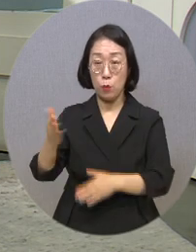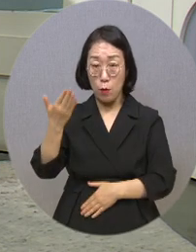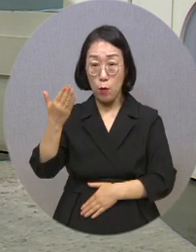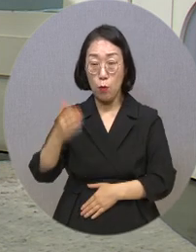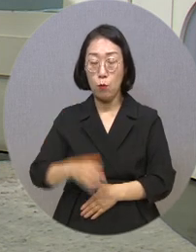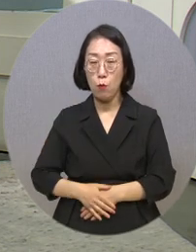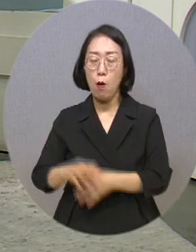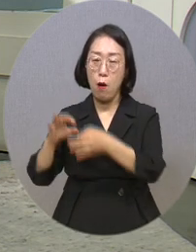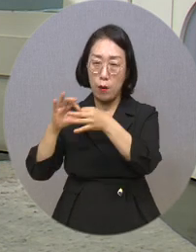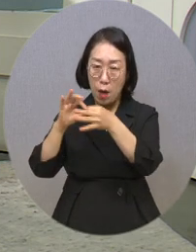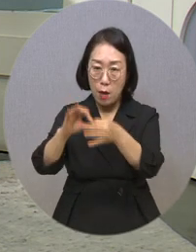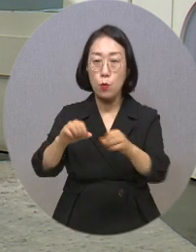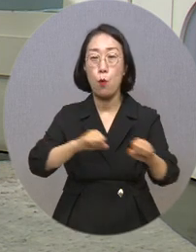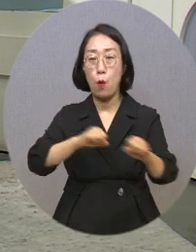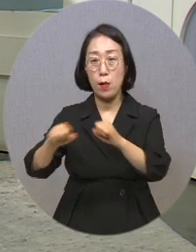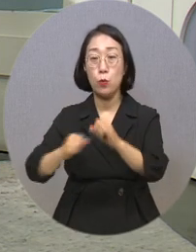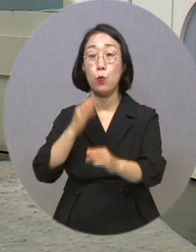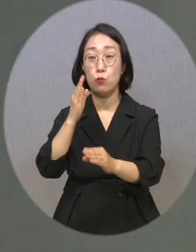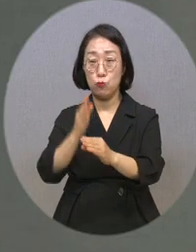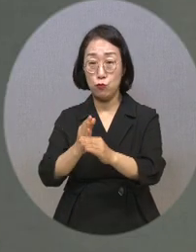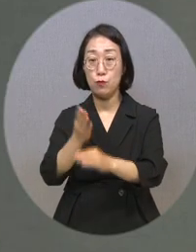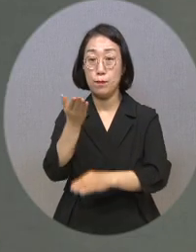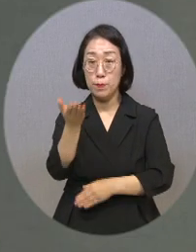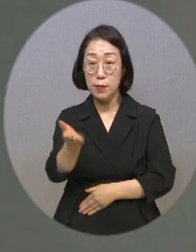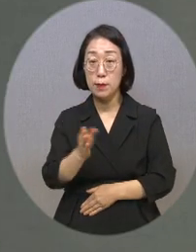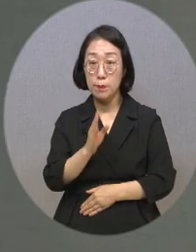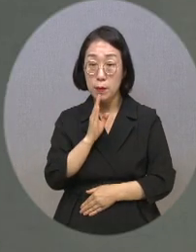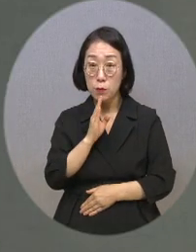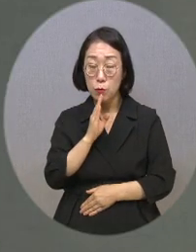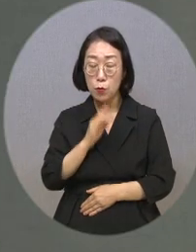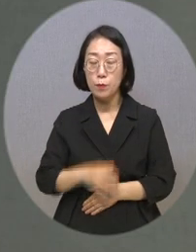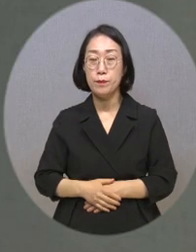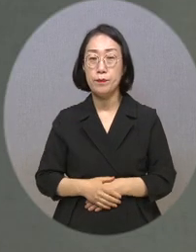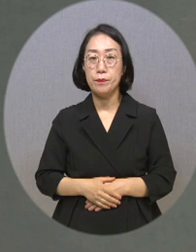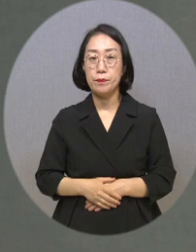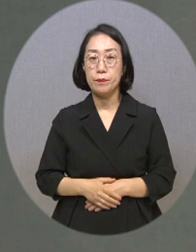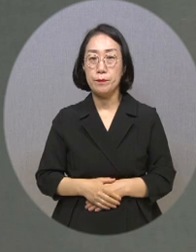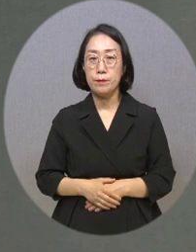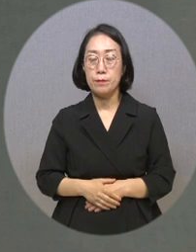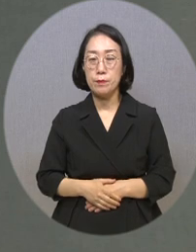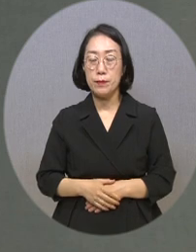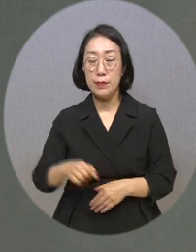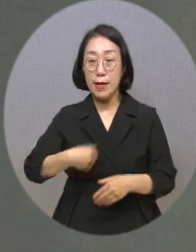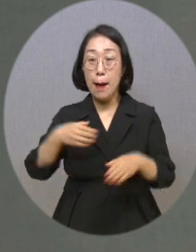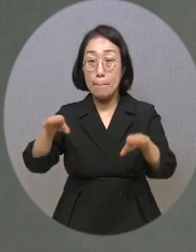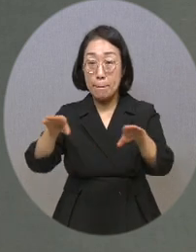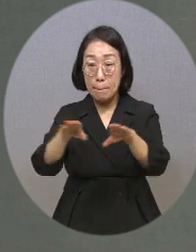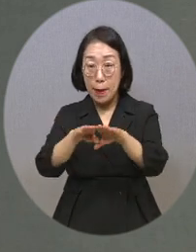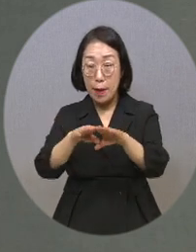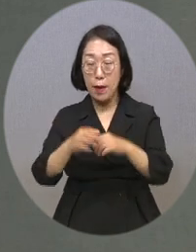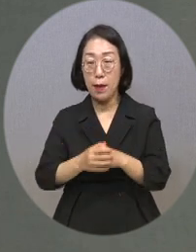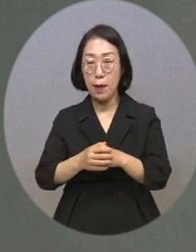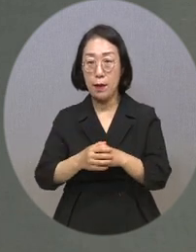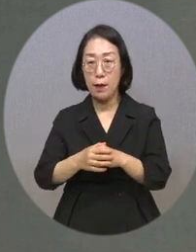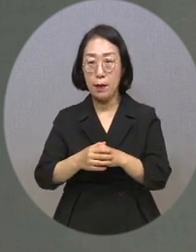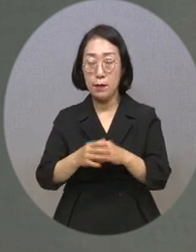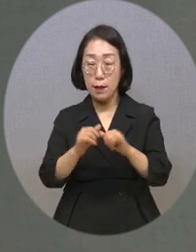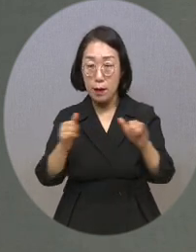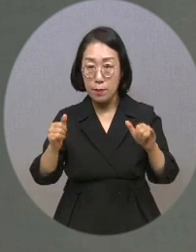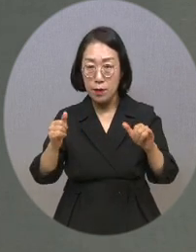관계를 지금까지 이어오시고 있는데 그래서 그런지 이 자폐인들의 대부